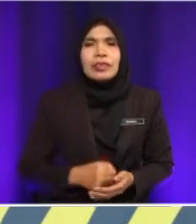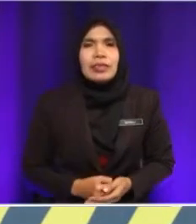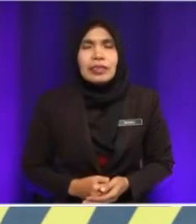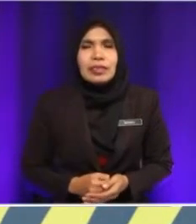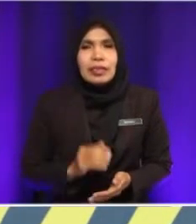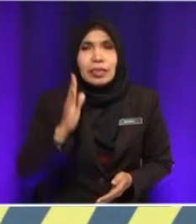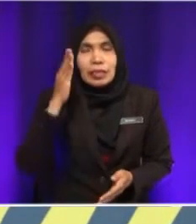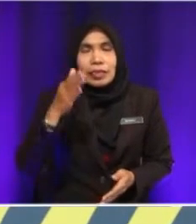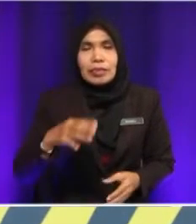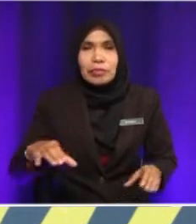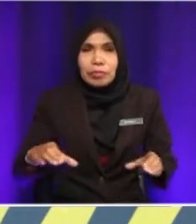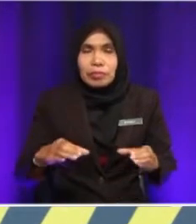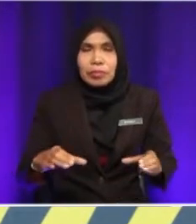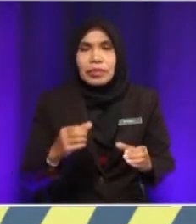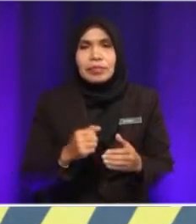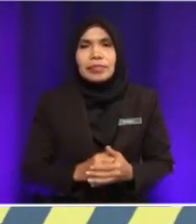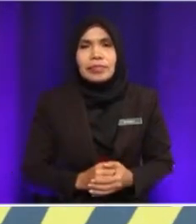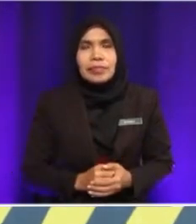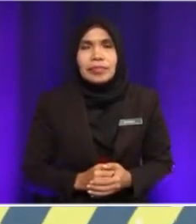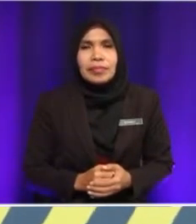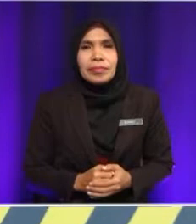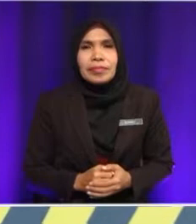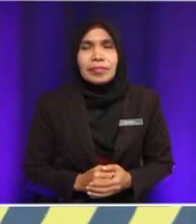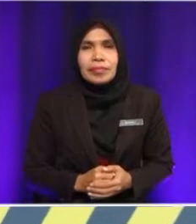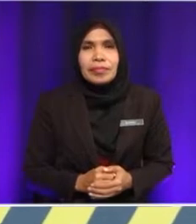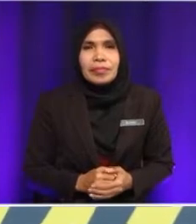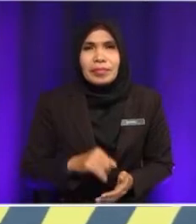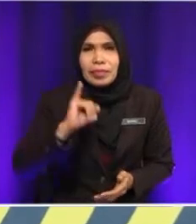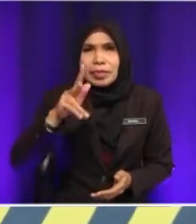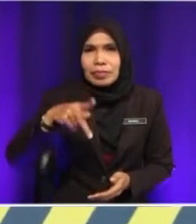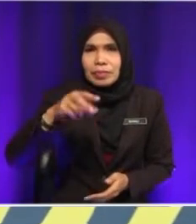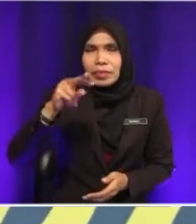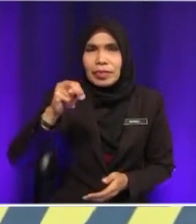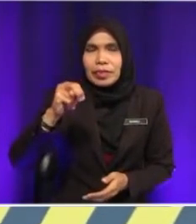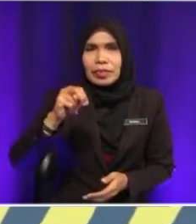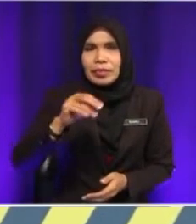Oke dan juga sebagaimana GPS dan PPD peranan